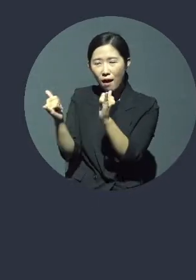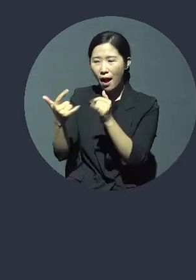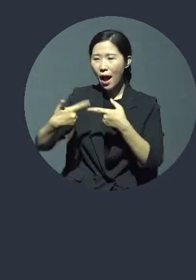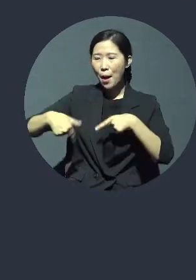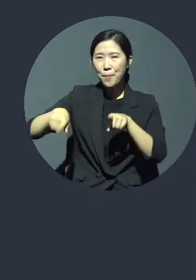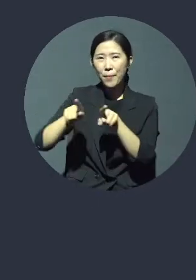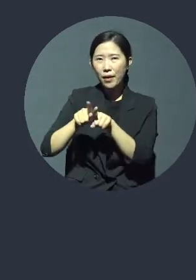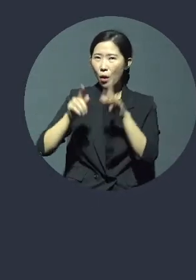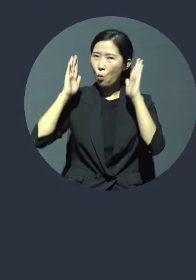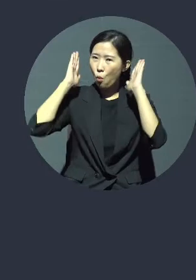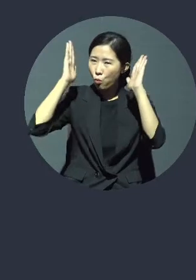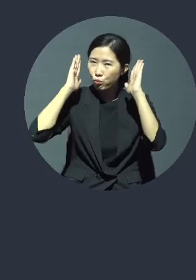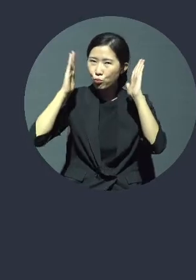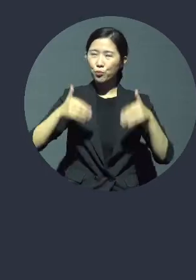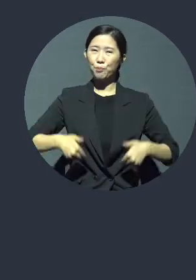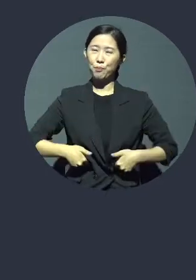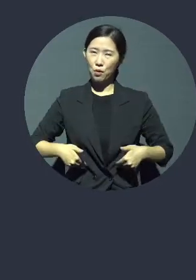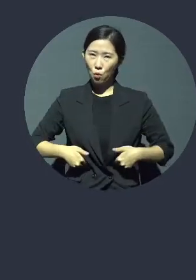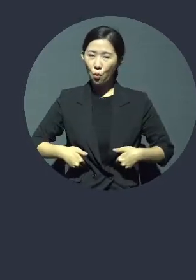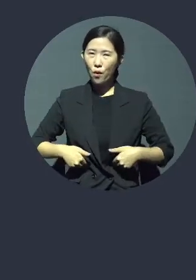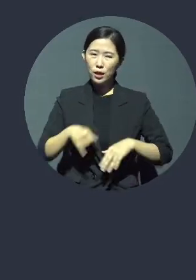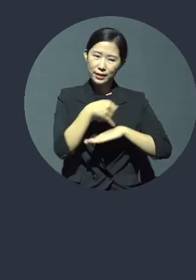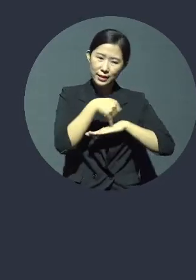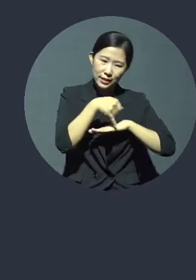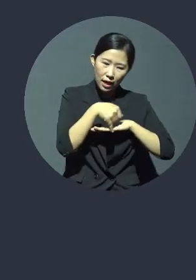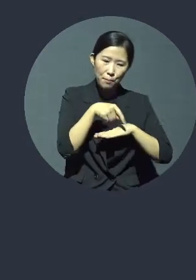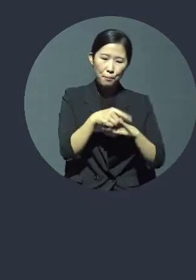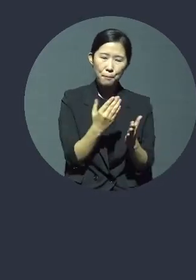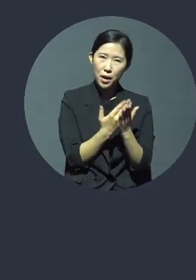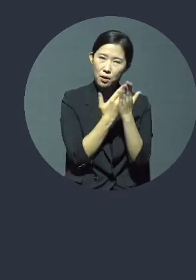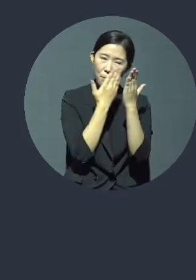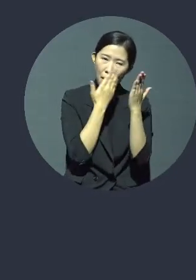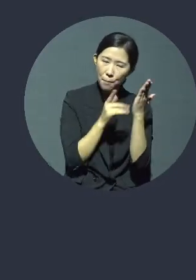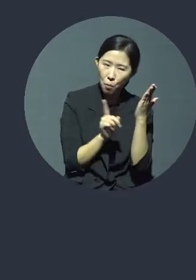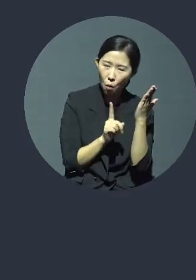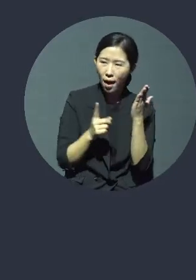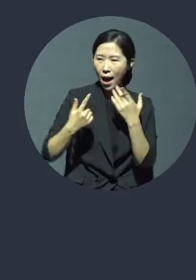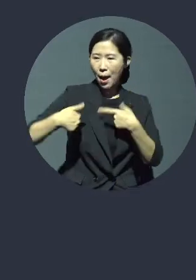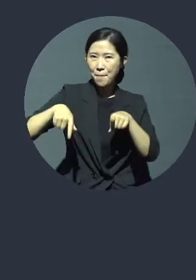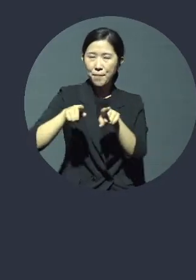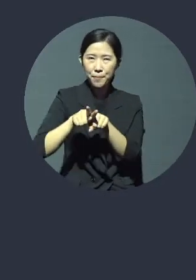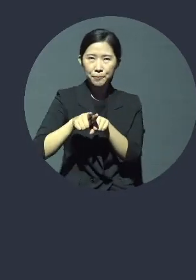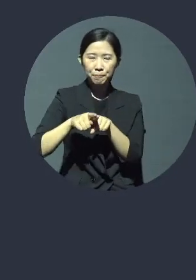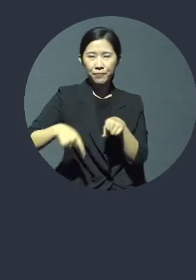수 있는 것들을 찾아서 더욱 열심히 발전시켜 나가야 된다고 생각합니다.